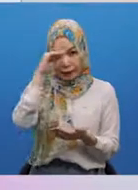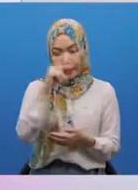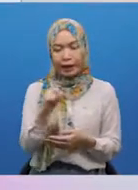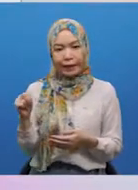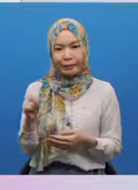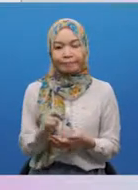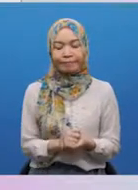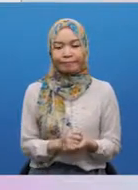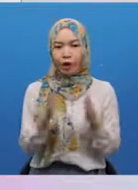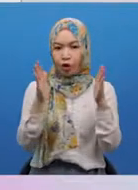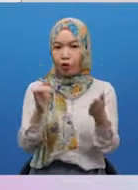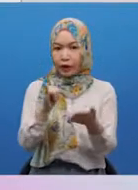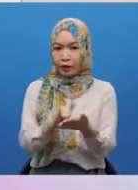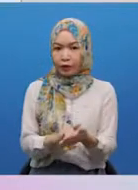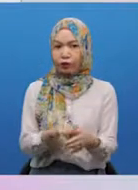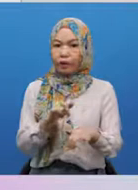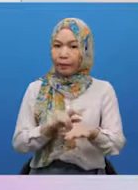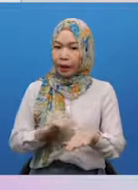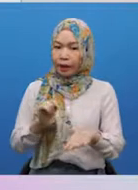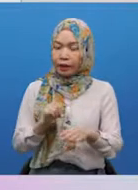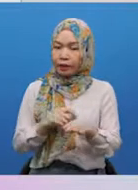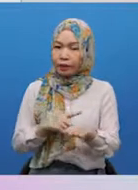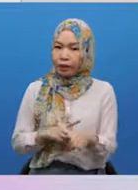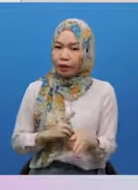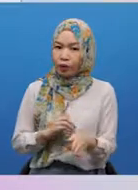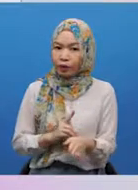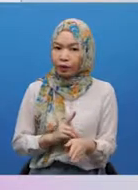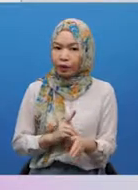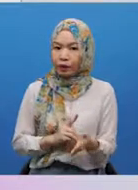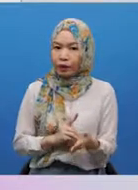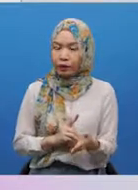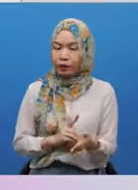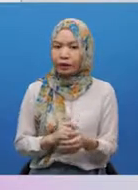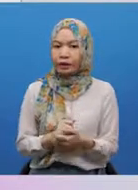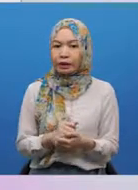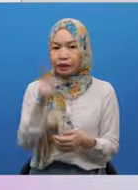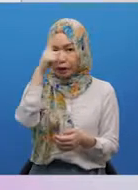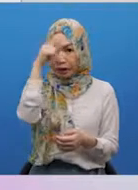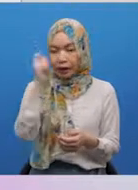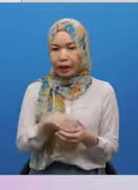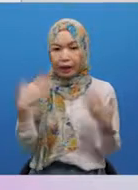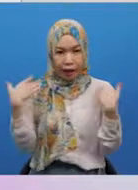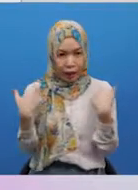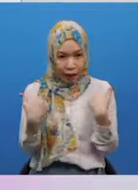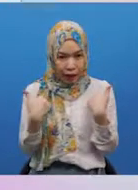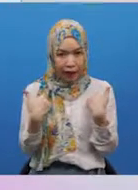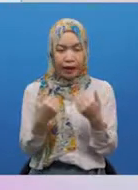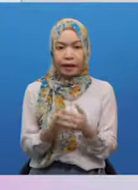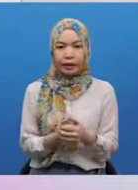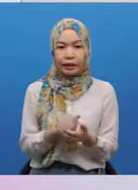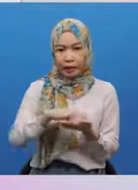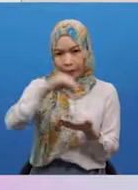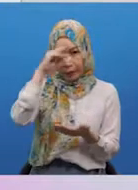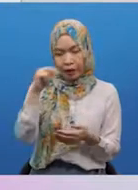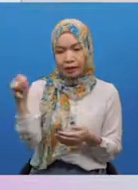Seseorang itu digelar doktor kerana dua sebab, iaitu yang pertama, mempunyai kelulusan